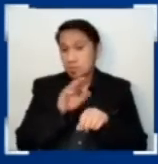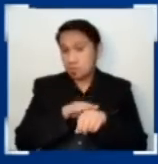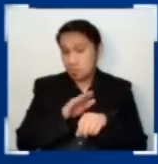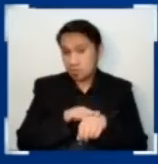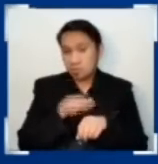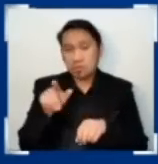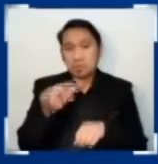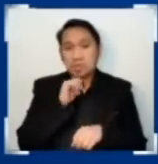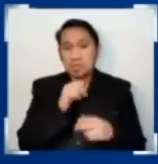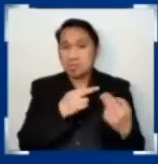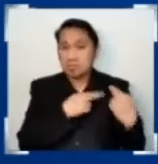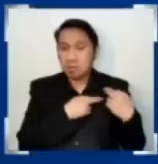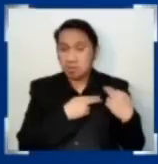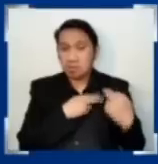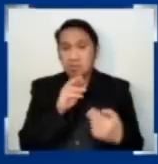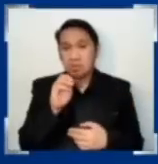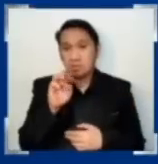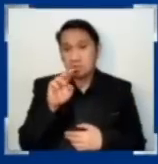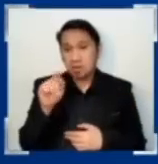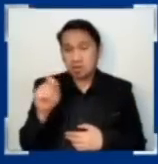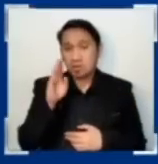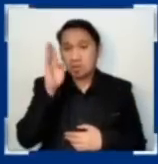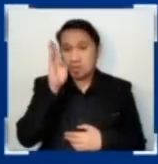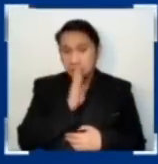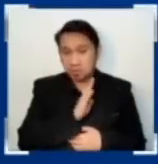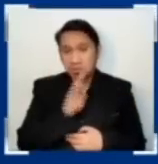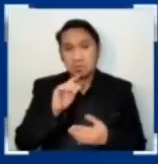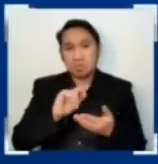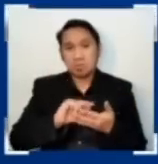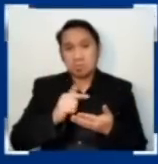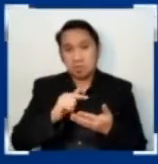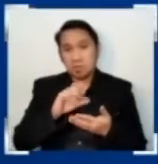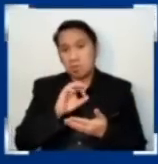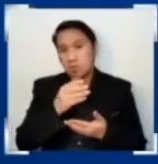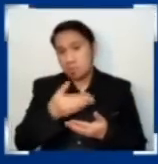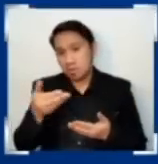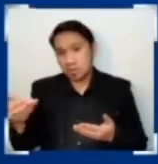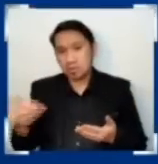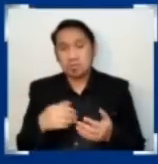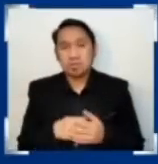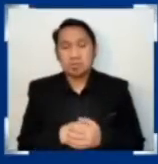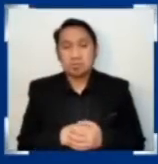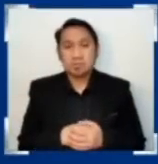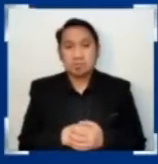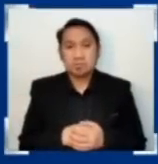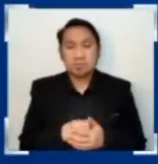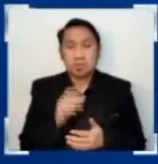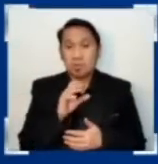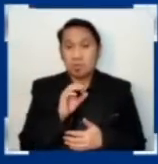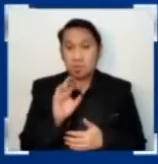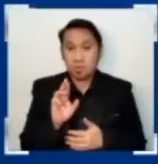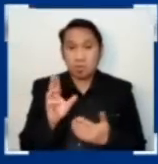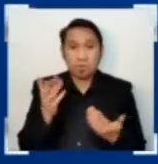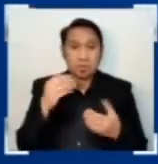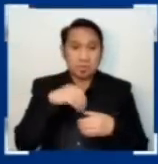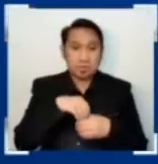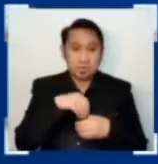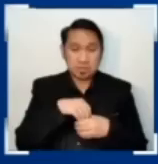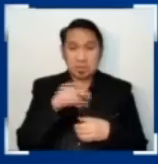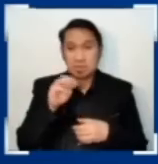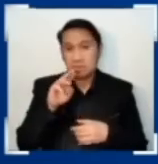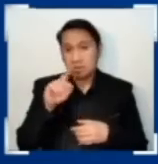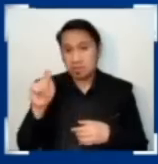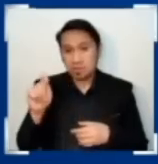ng MRT kapag napinsala o nawala ang anumang bagahe habang umaandar ang scanner at habang nasa loob ng MRT premises ang